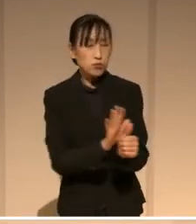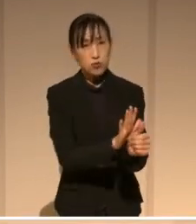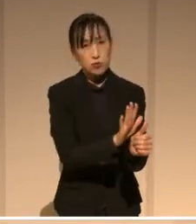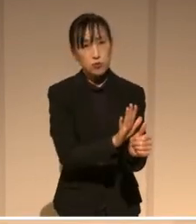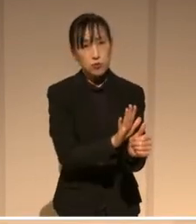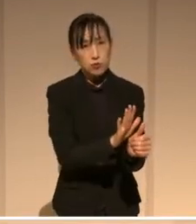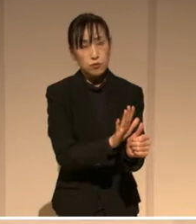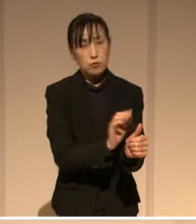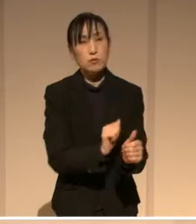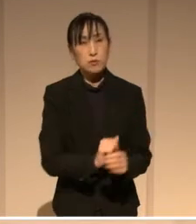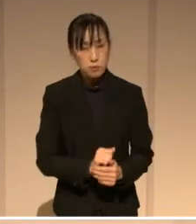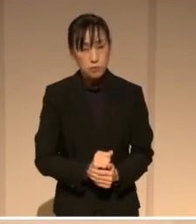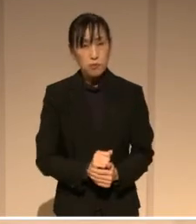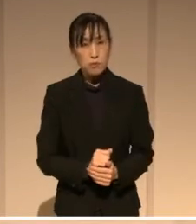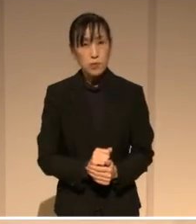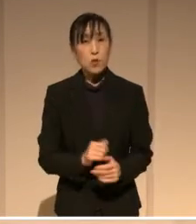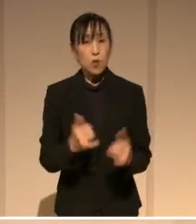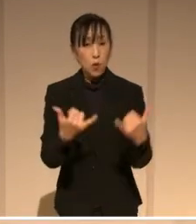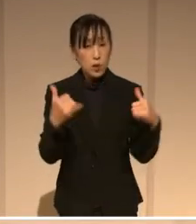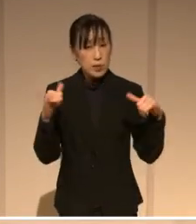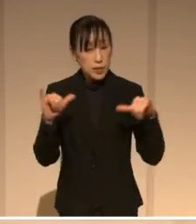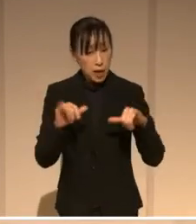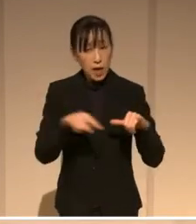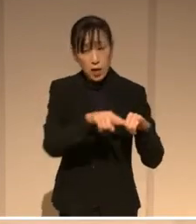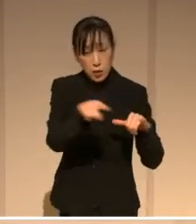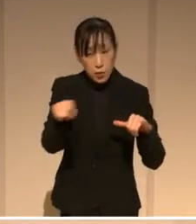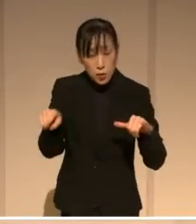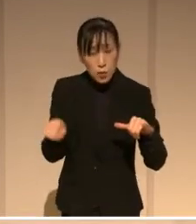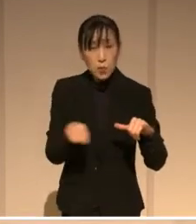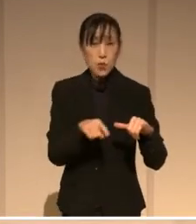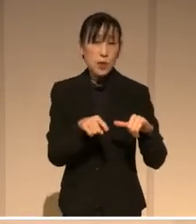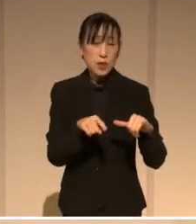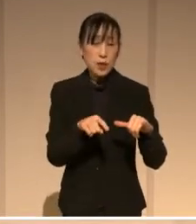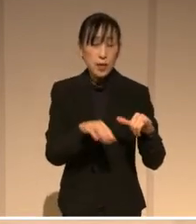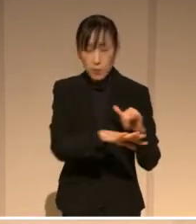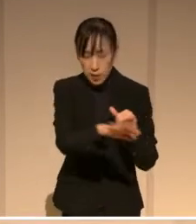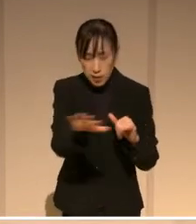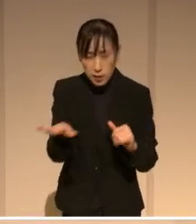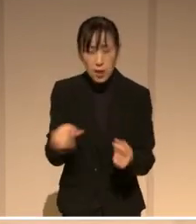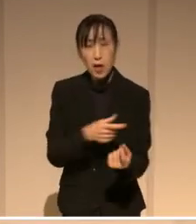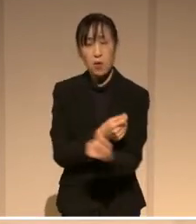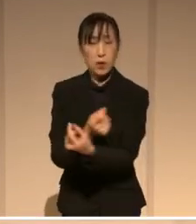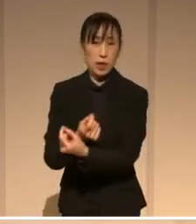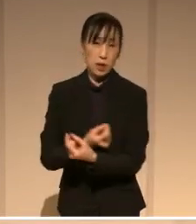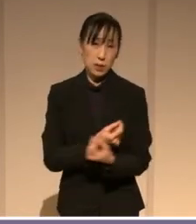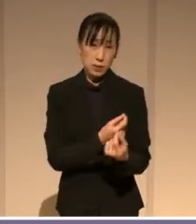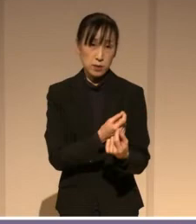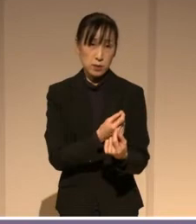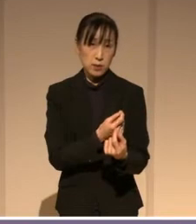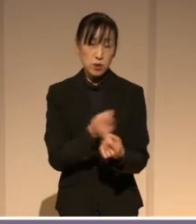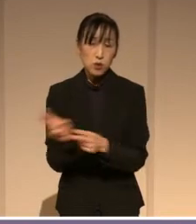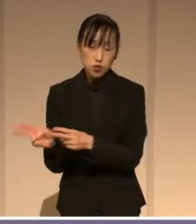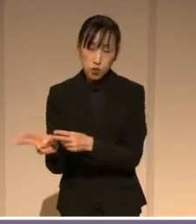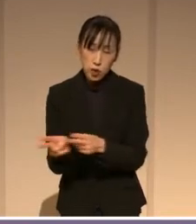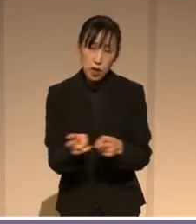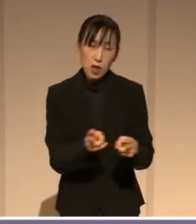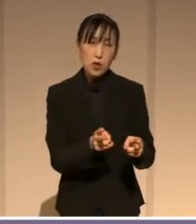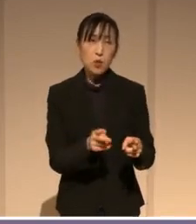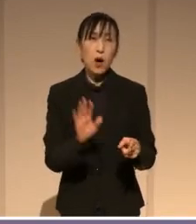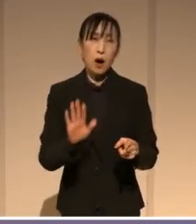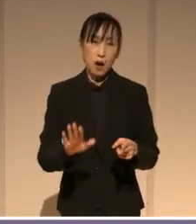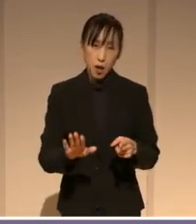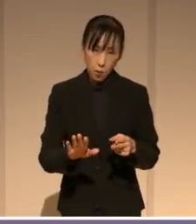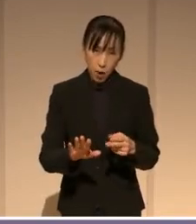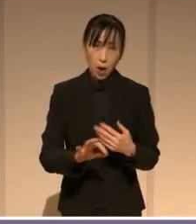られる人がいないように制度としてもできていけばなんかこう多様な人が